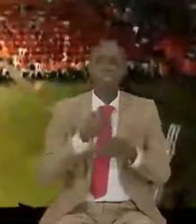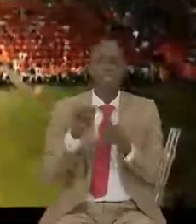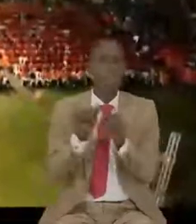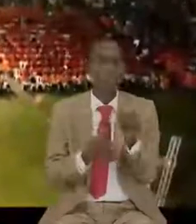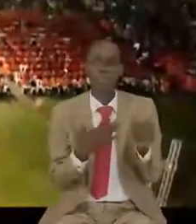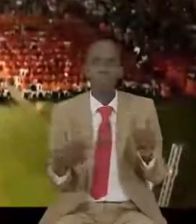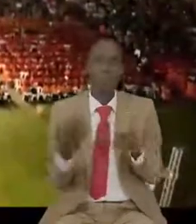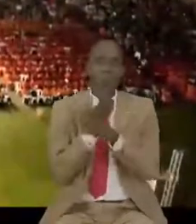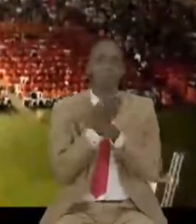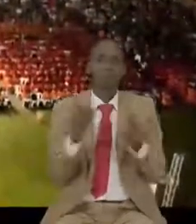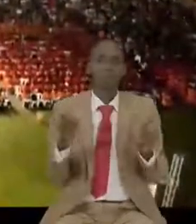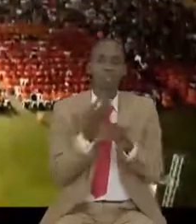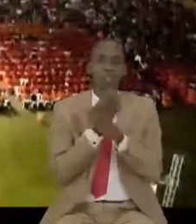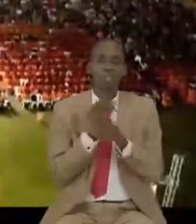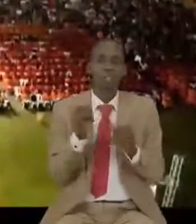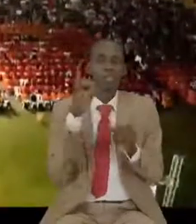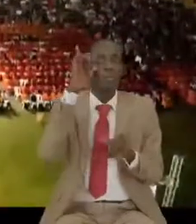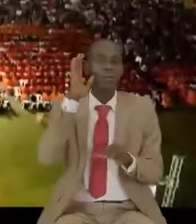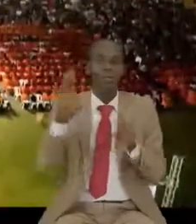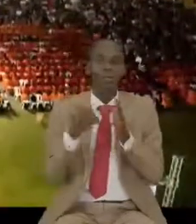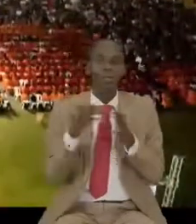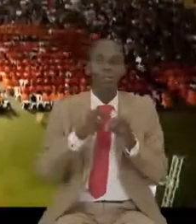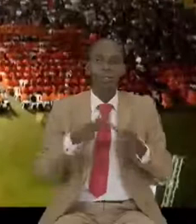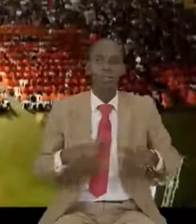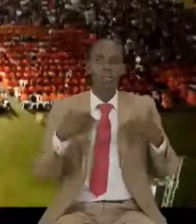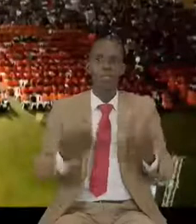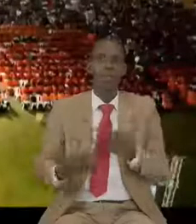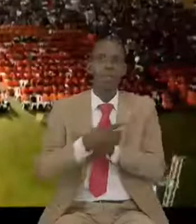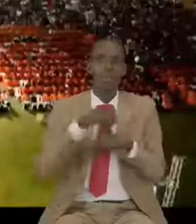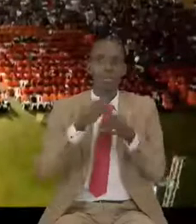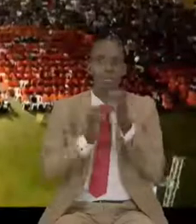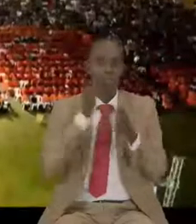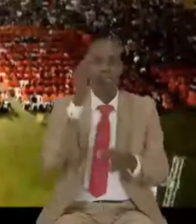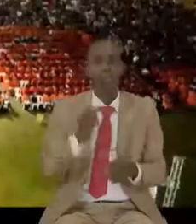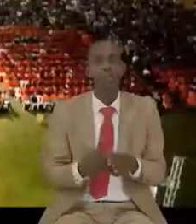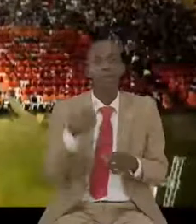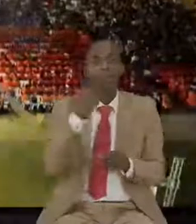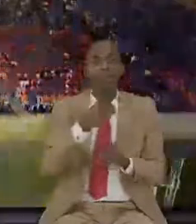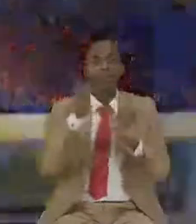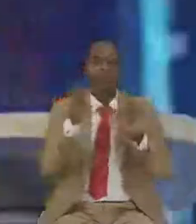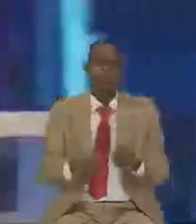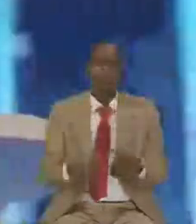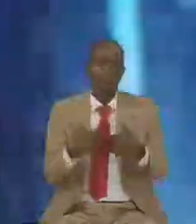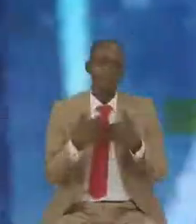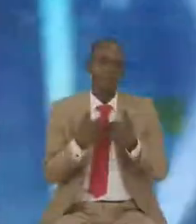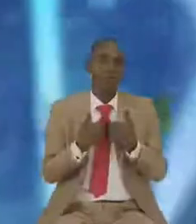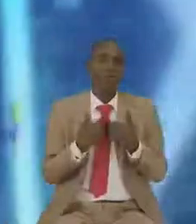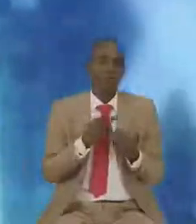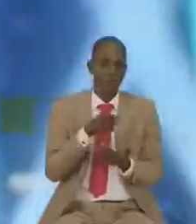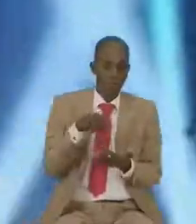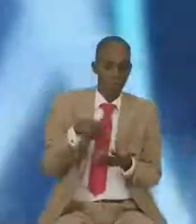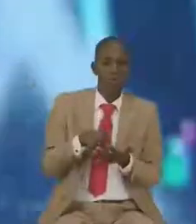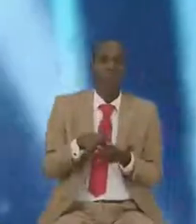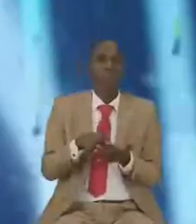tout pour vous sauver, pour vous guérir, pour vous délivrer. Il le fera dans votre vie ce soir au nom de